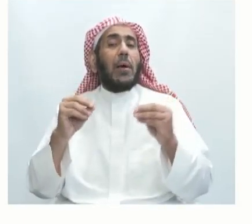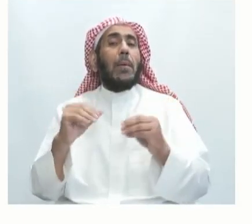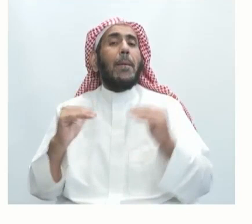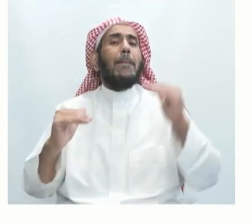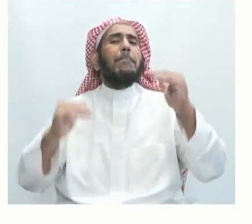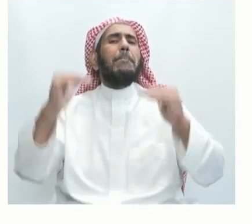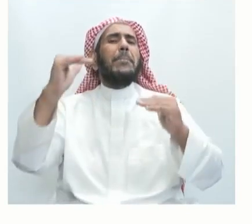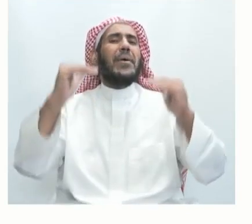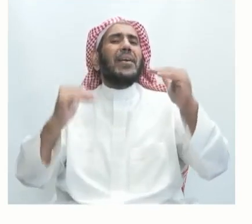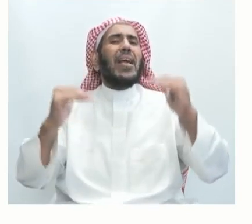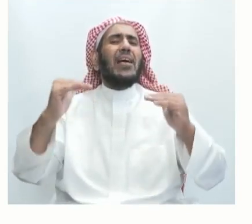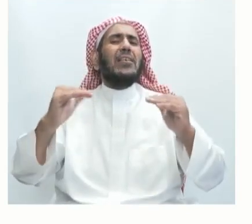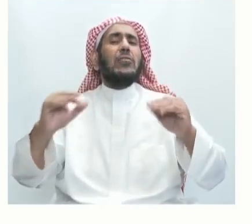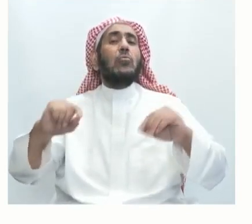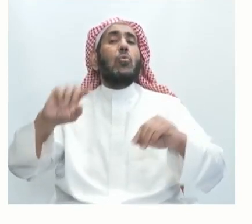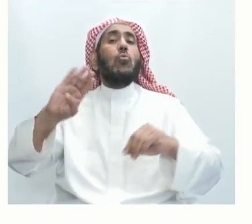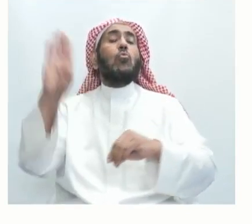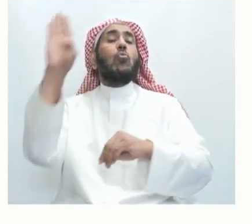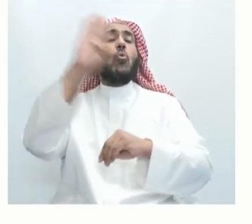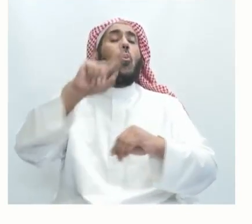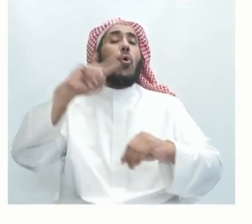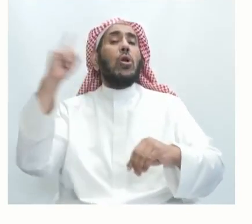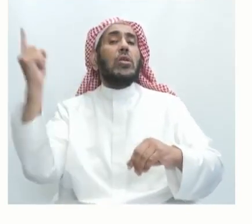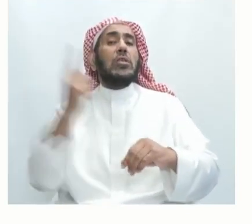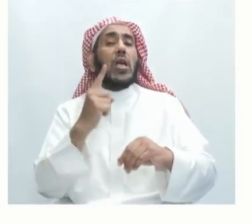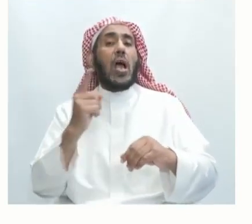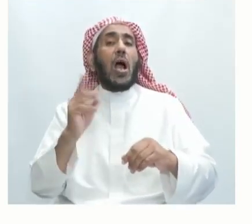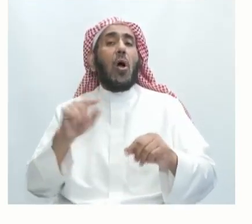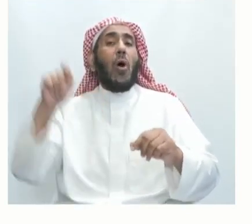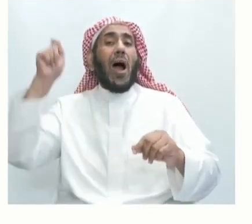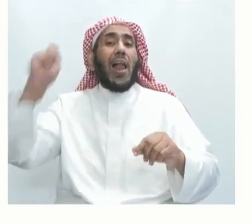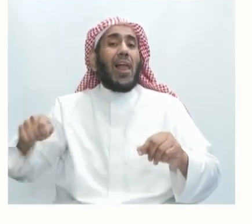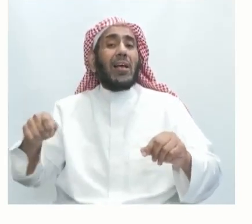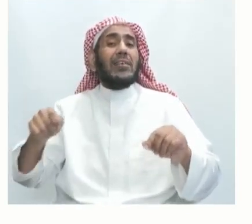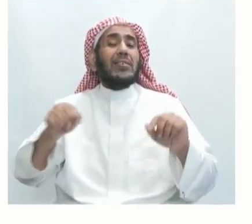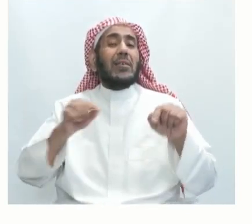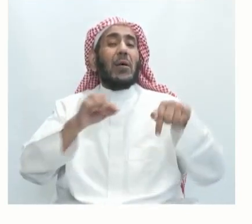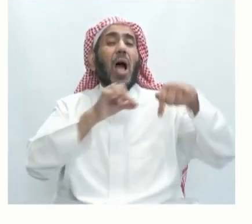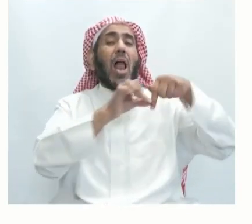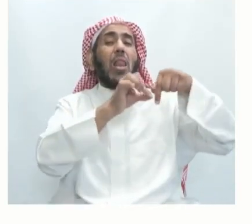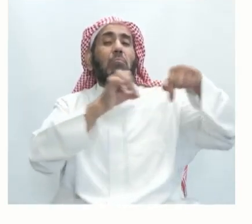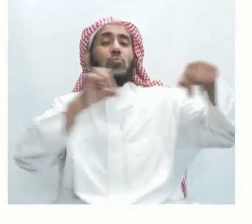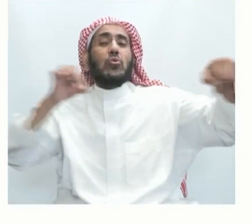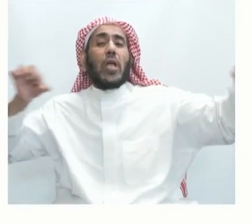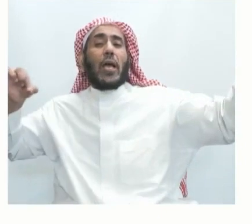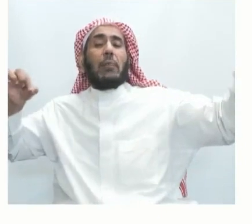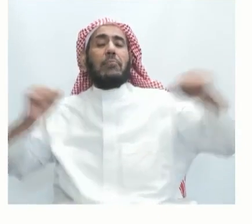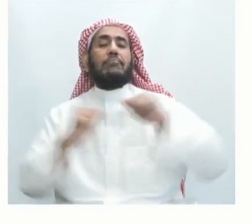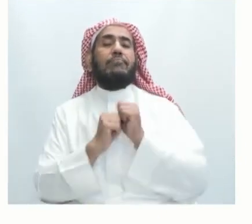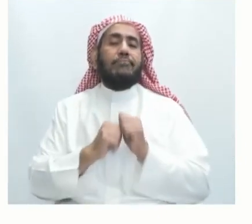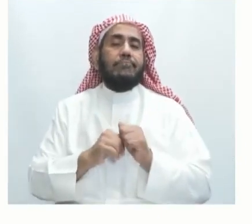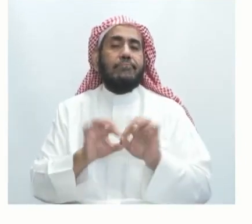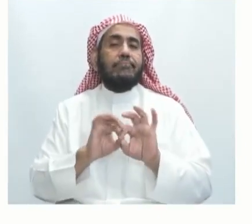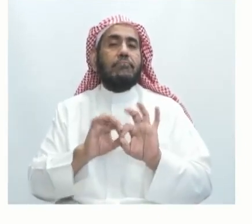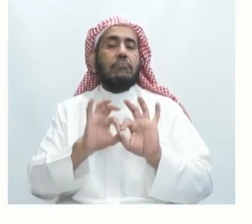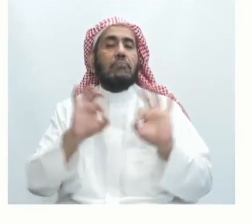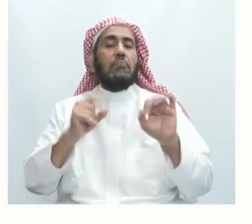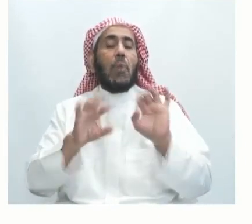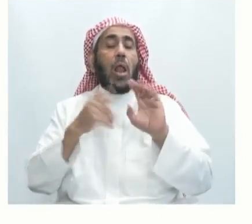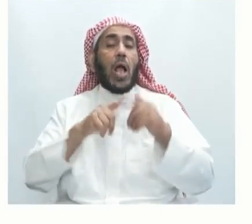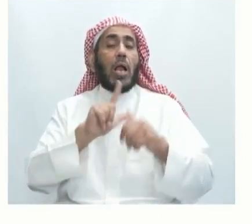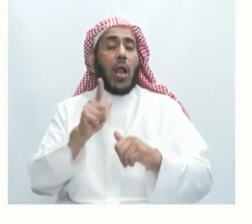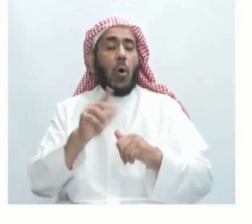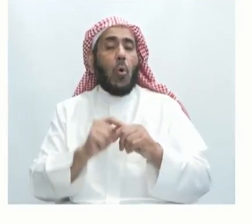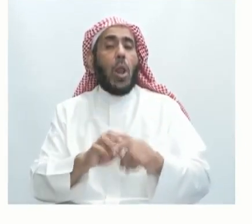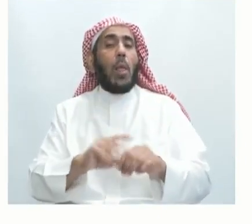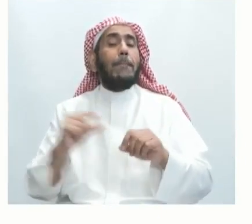مقياس كل شيء او العصا المستقيمه او العصا المستقيمه لكن نقول